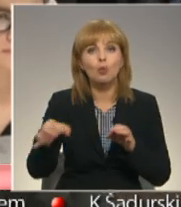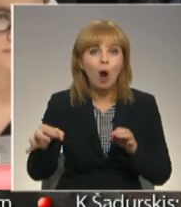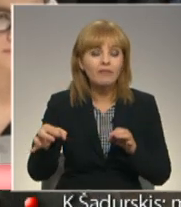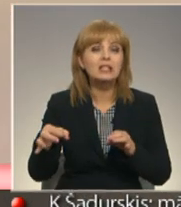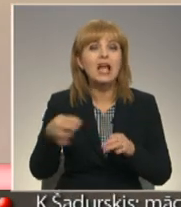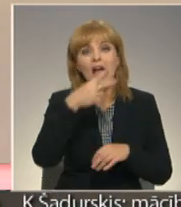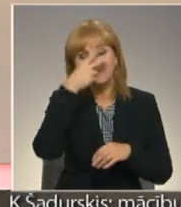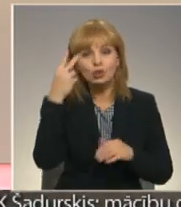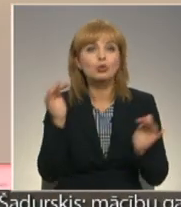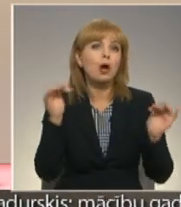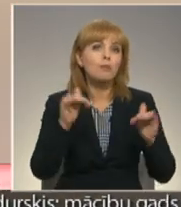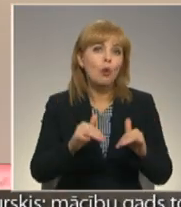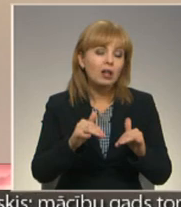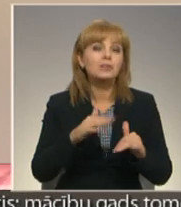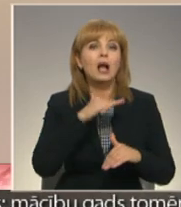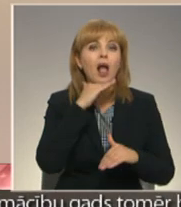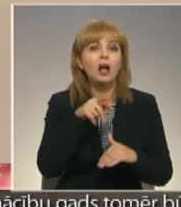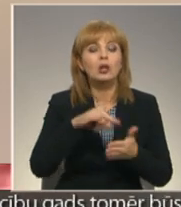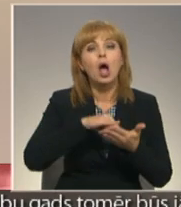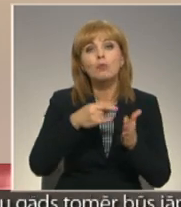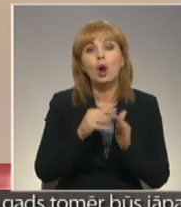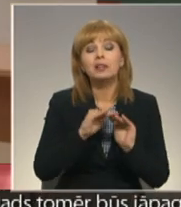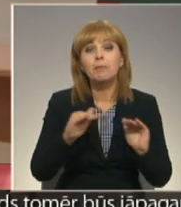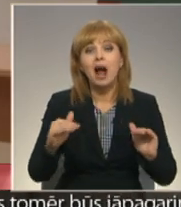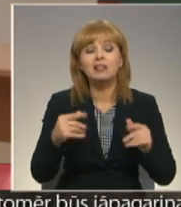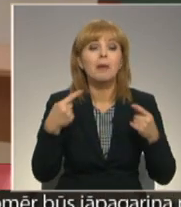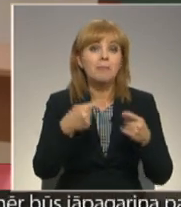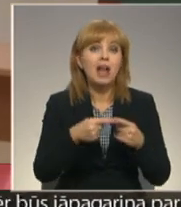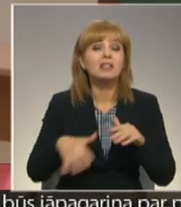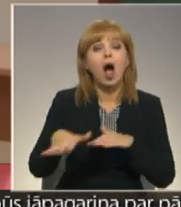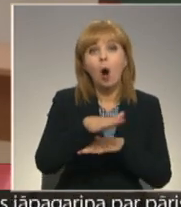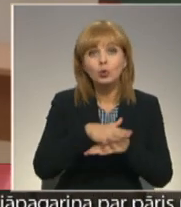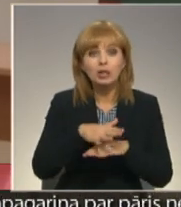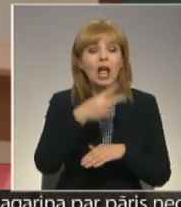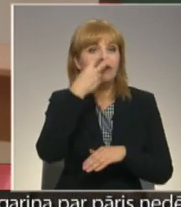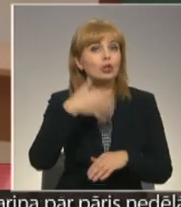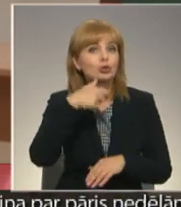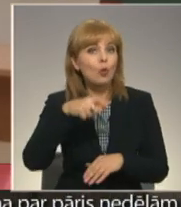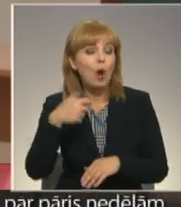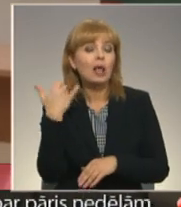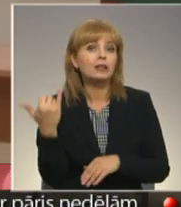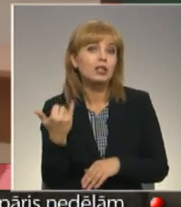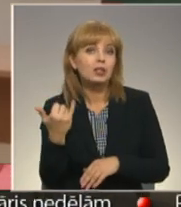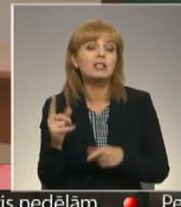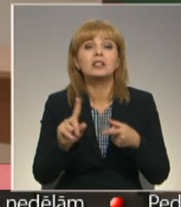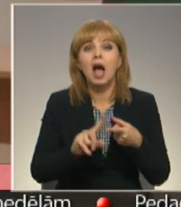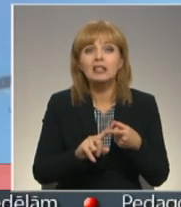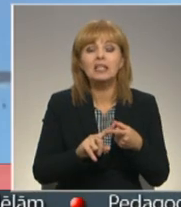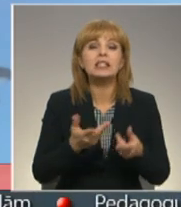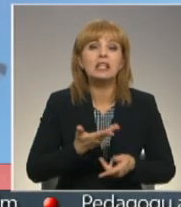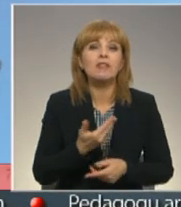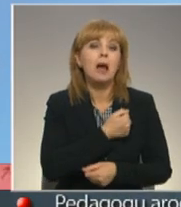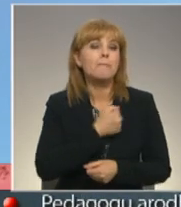uz lekciju pulcējās vidusskolas klases, kas arī ir projekta pamata mērķa auditorija, gan tāpēc, ka vidusskolas skolēniem var rasties interesi saistīt savu dzīvi ar militāro